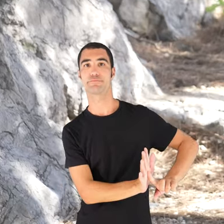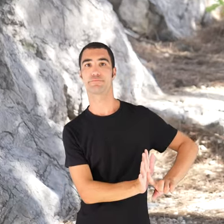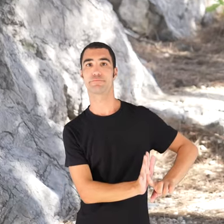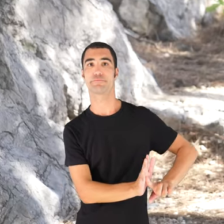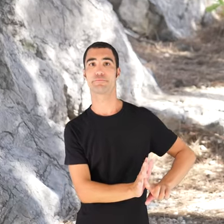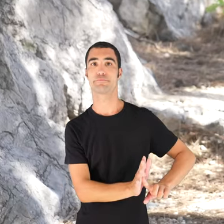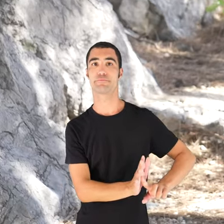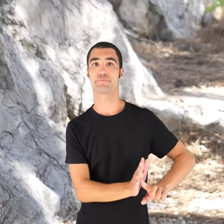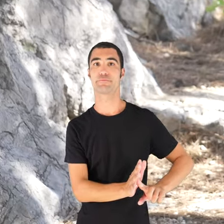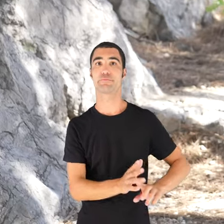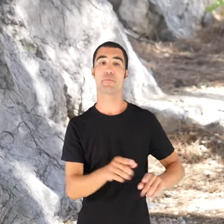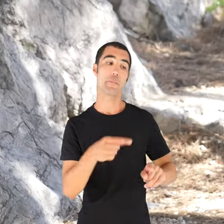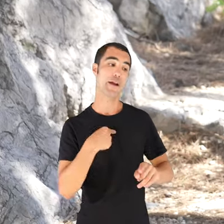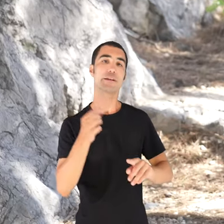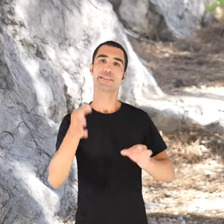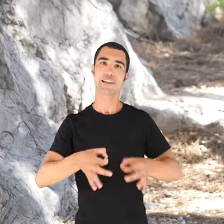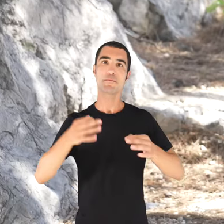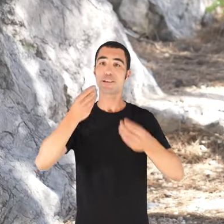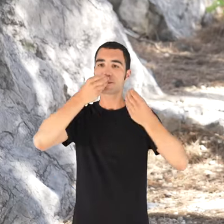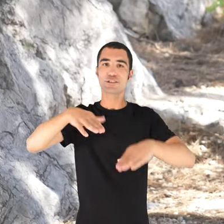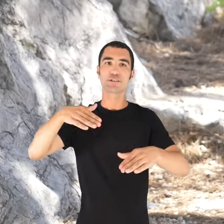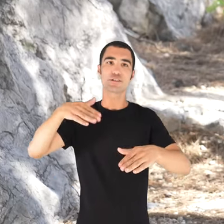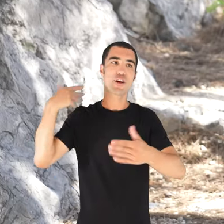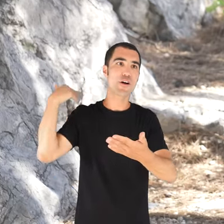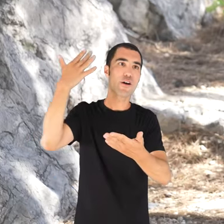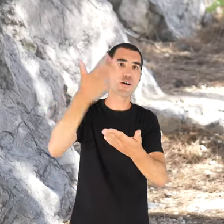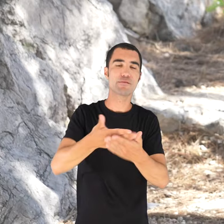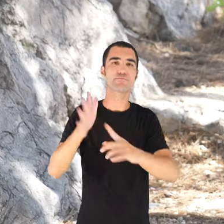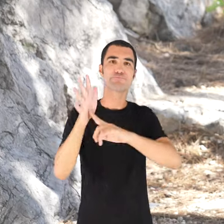però sí que sempre ens hem com posat a un costat